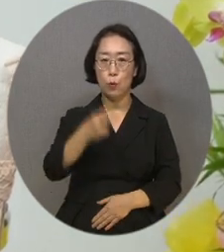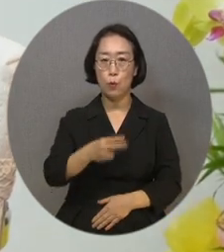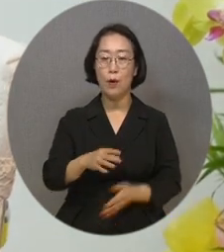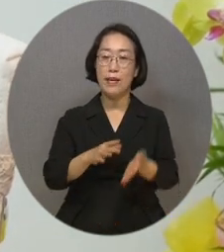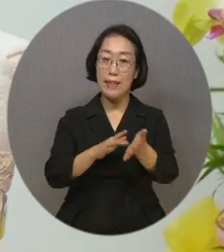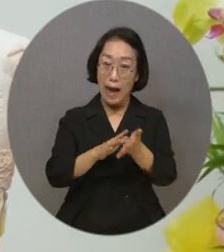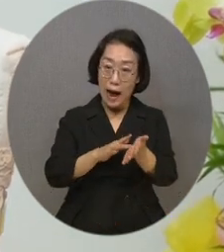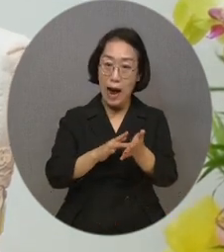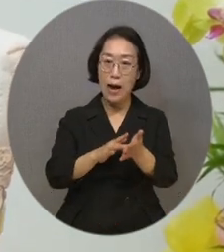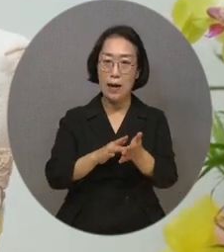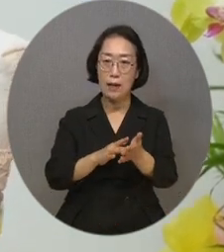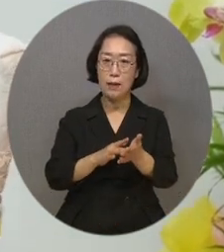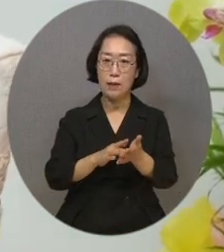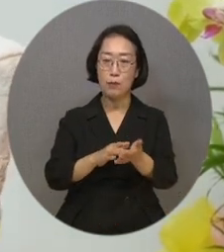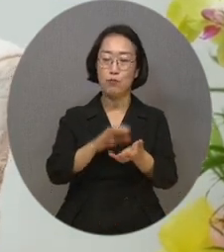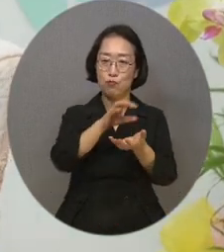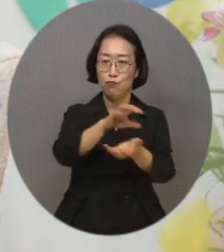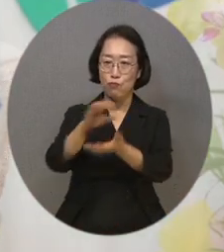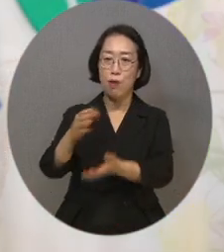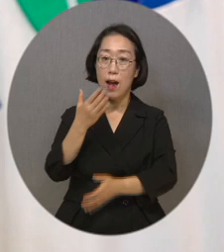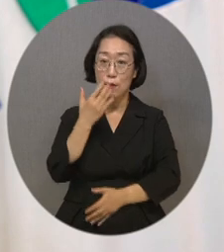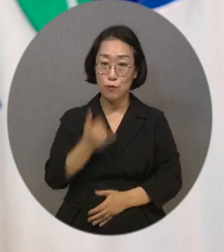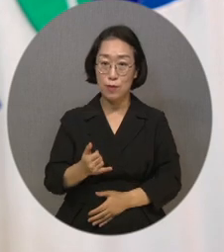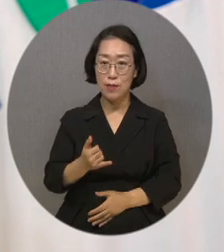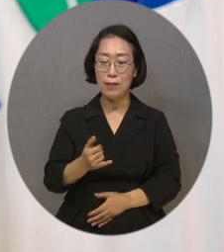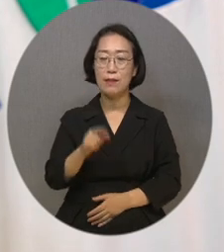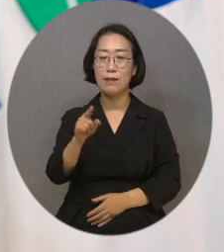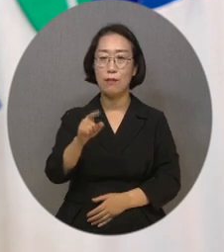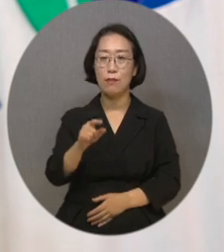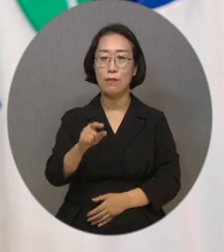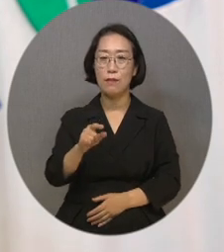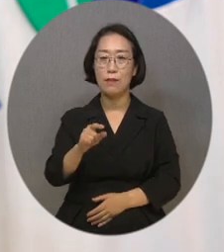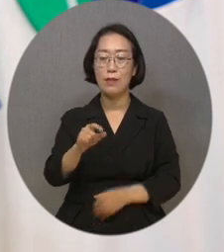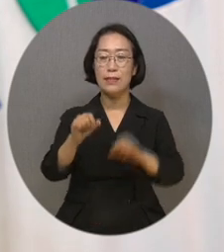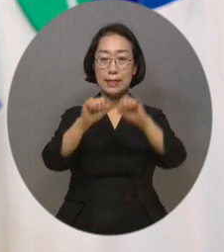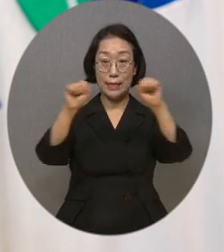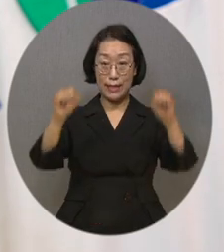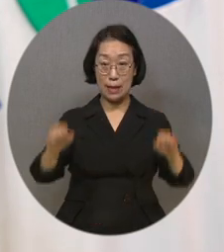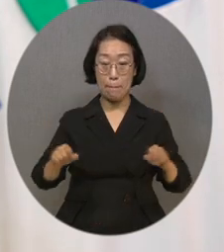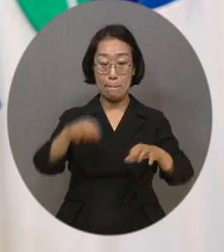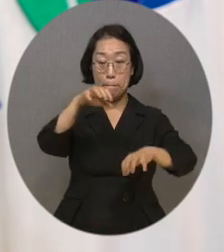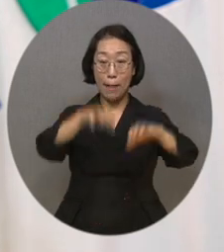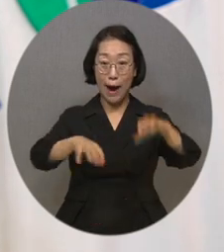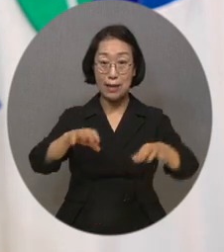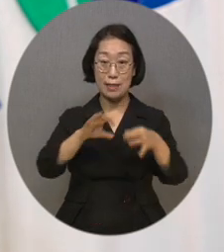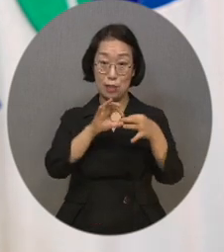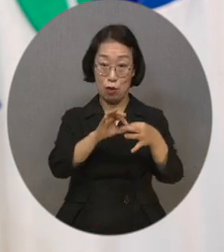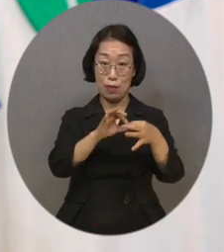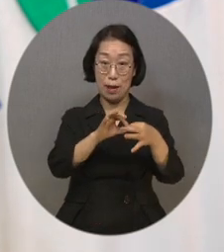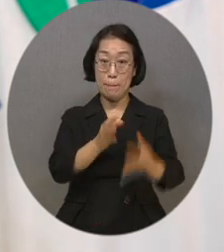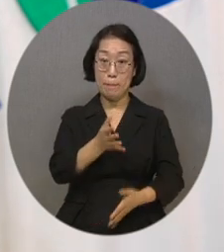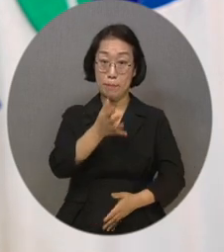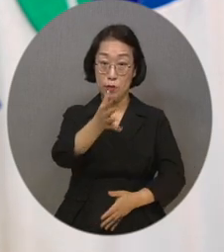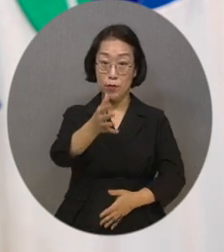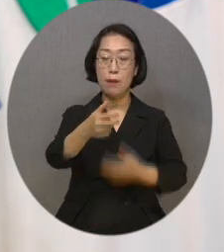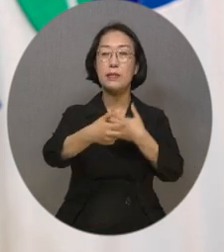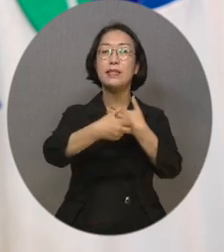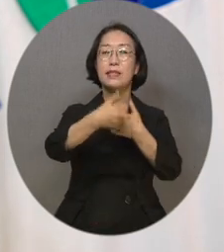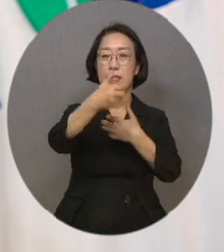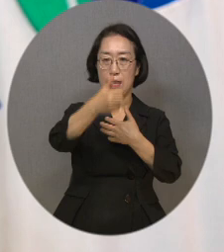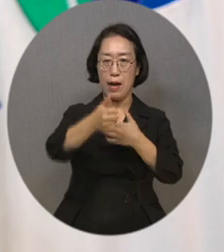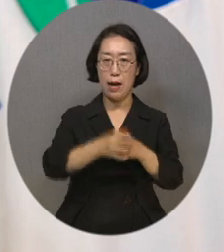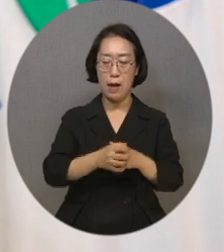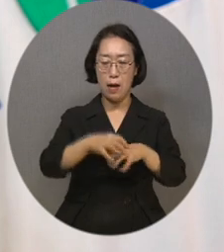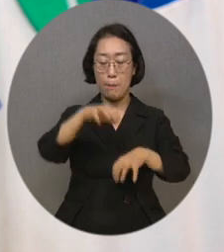약 처분도 할 수 있는 처방도 할 수 있는 그런 시스템 즉 마을 주치의사제를 운영을 하면서 마을 곳곳을